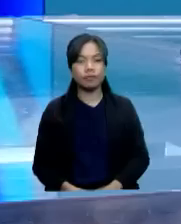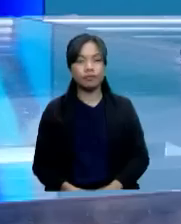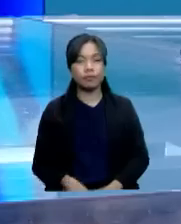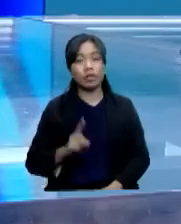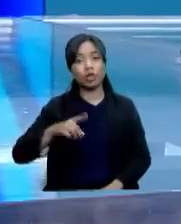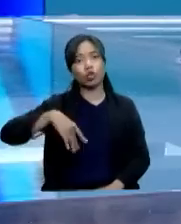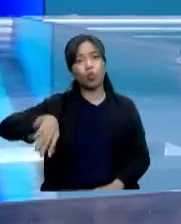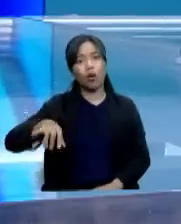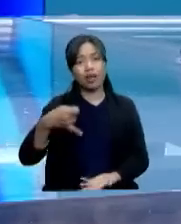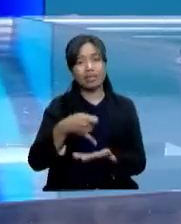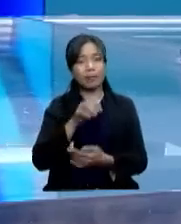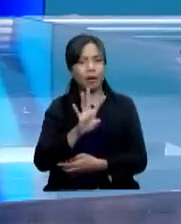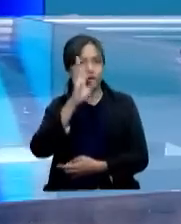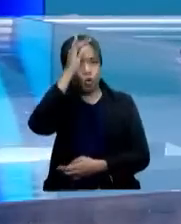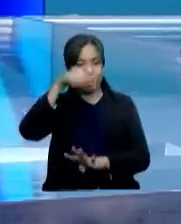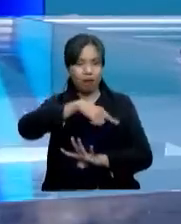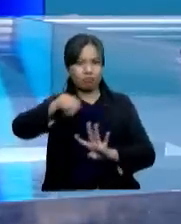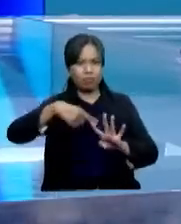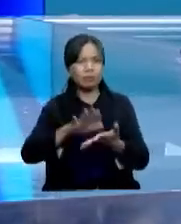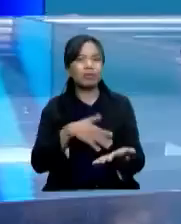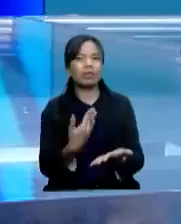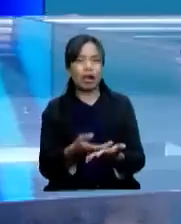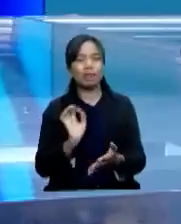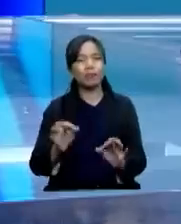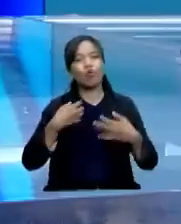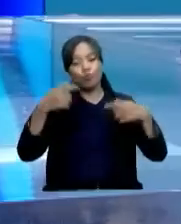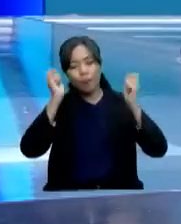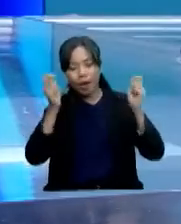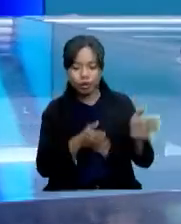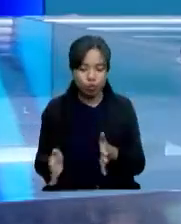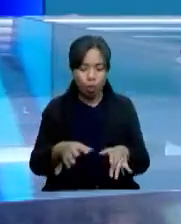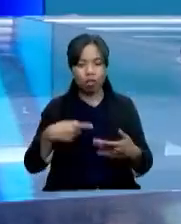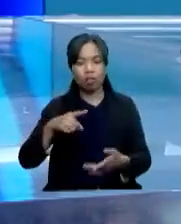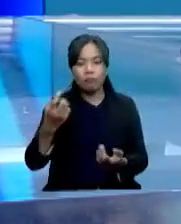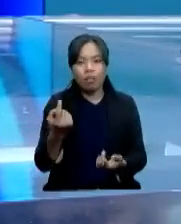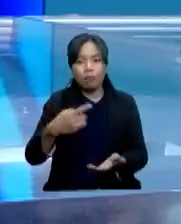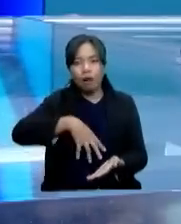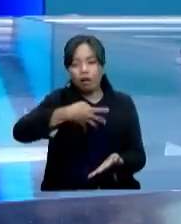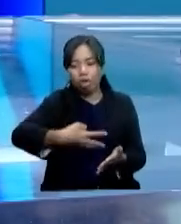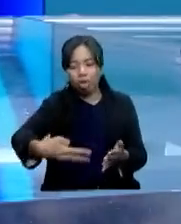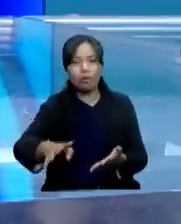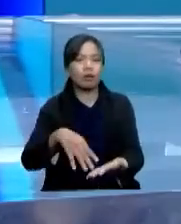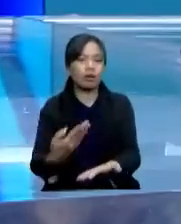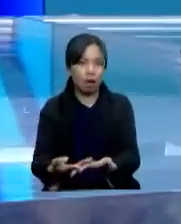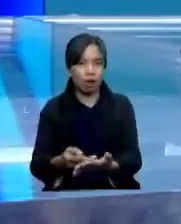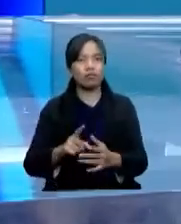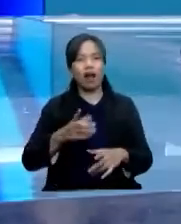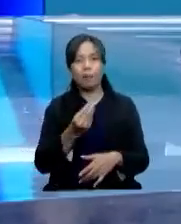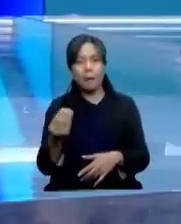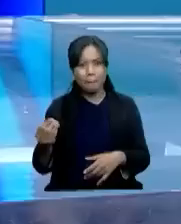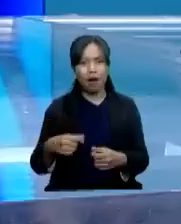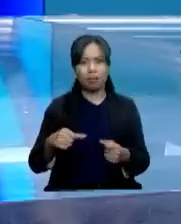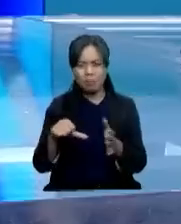Pemirsa, 4 orang satu keluarga tewas tenggelam saat mandi di sungai usai lebaran. 1 korban selamat saat berupaya menolong